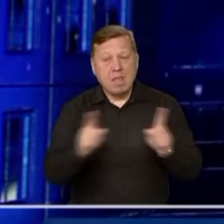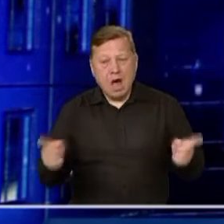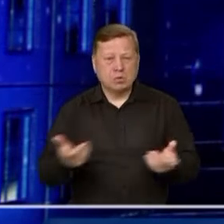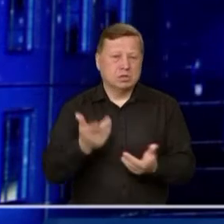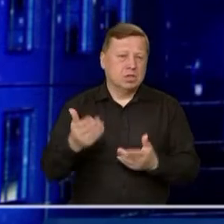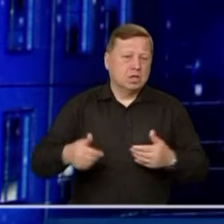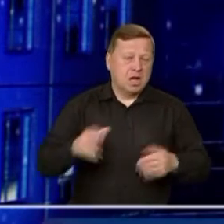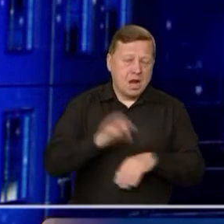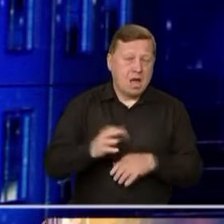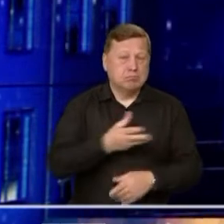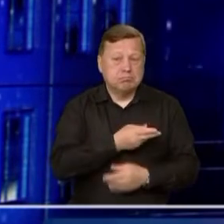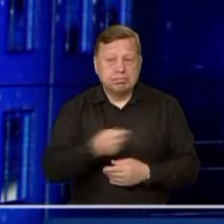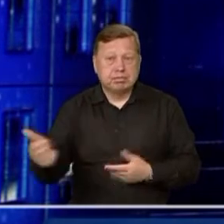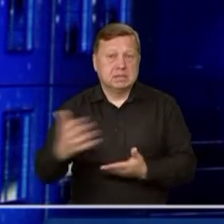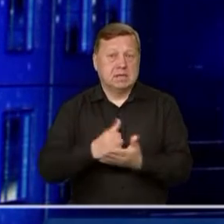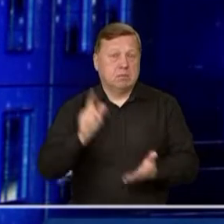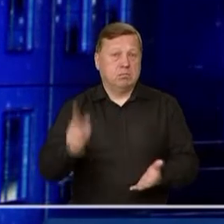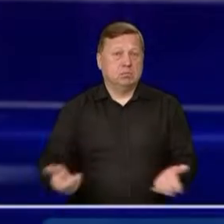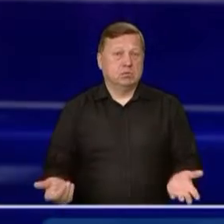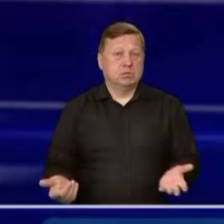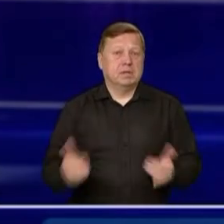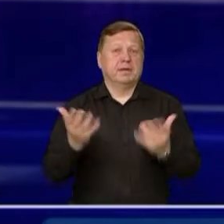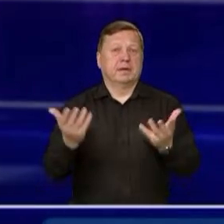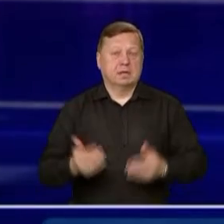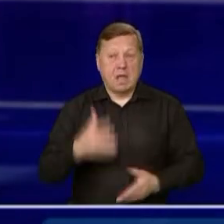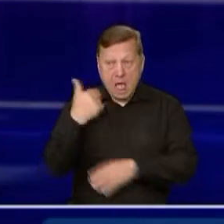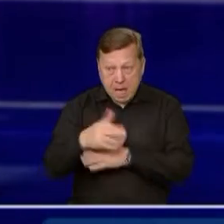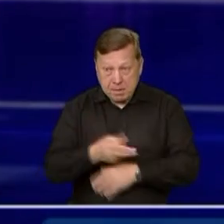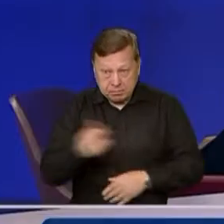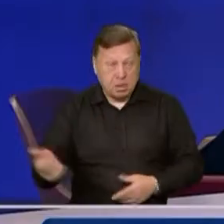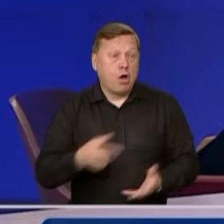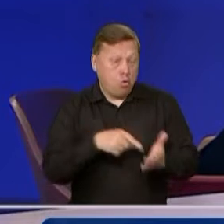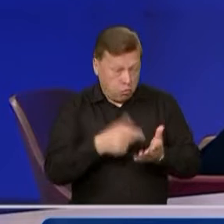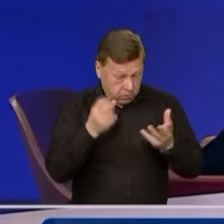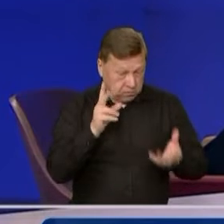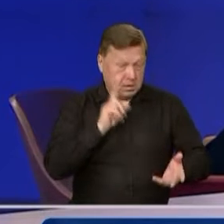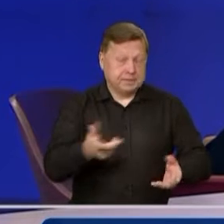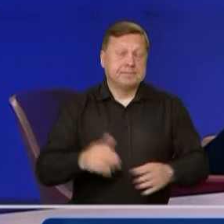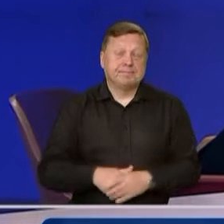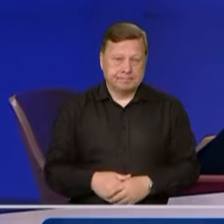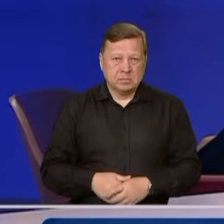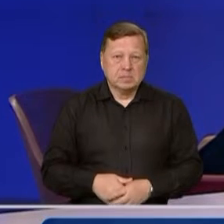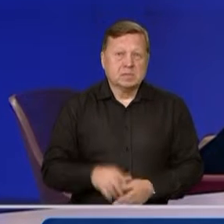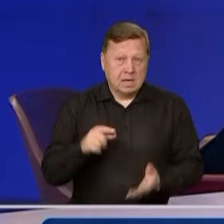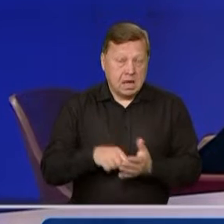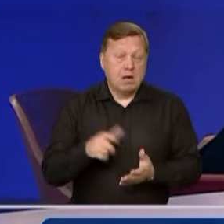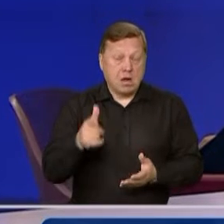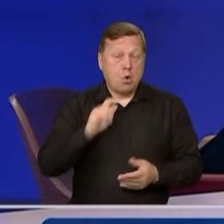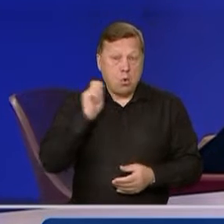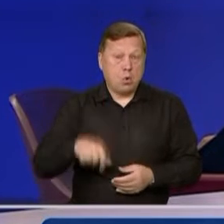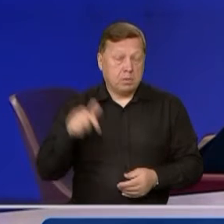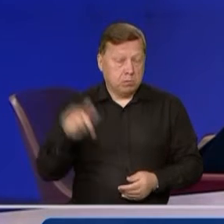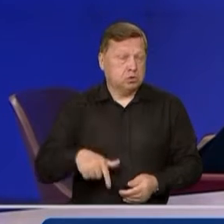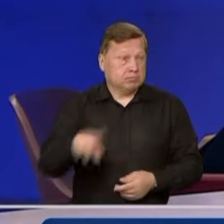służbie zdrowia trzeba płacić. W innym wypadku państwo staje się dysfunkcyjne. Emerytury oczywiście. Dlatego Ukrainie trzeba w tym momencie